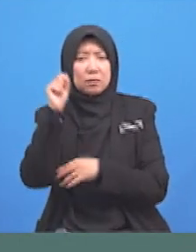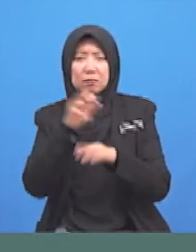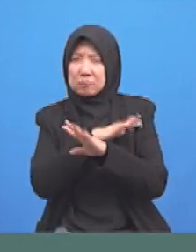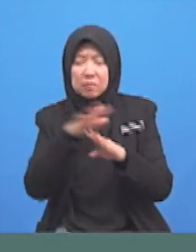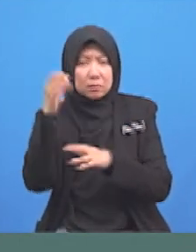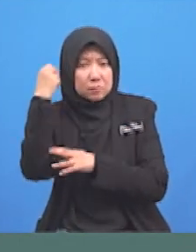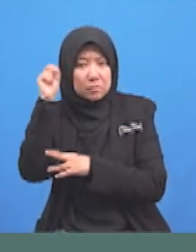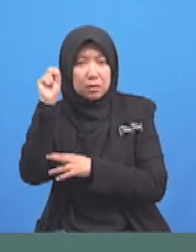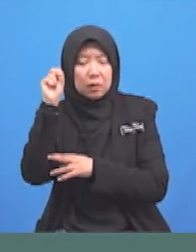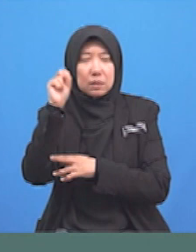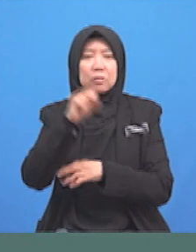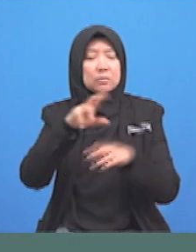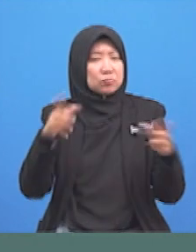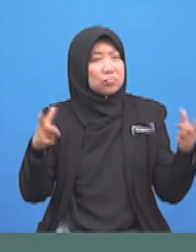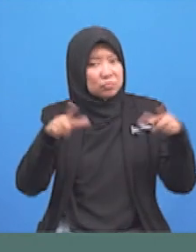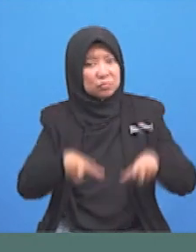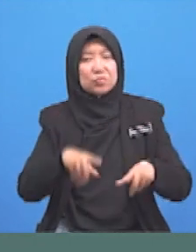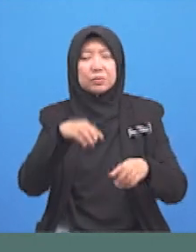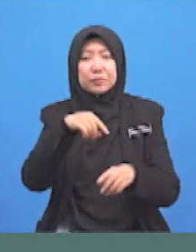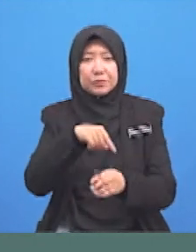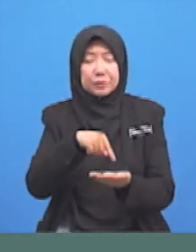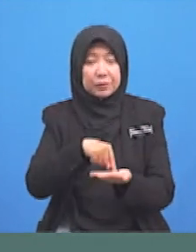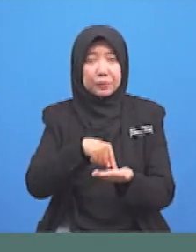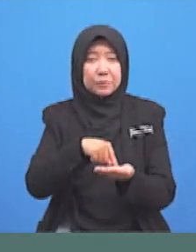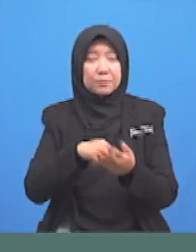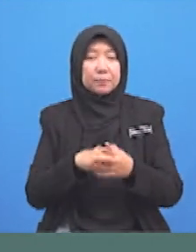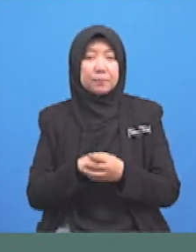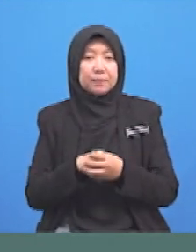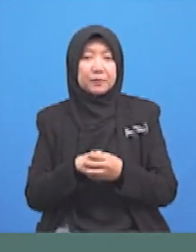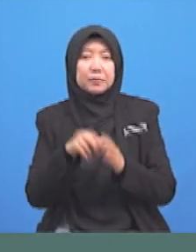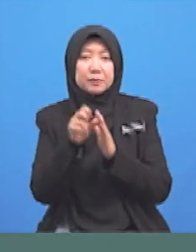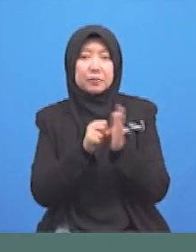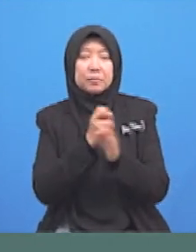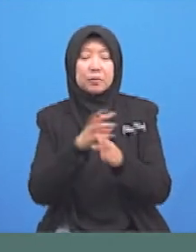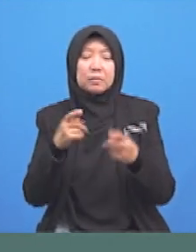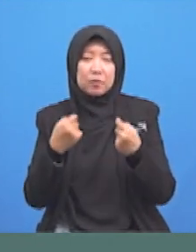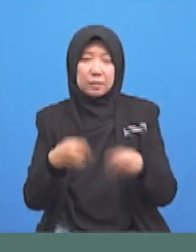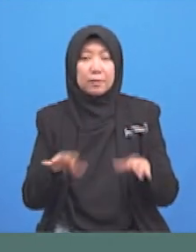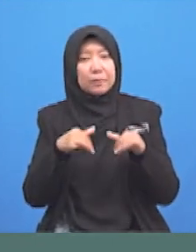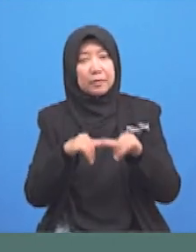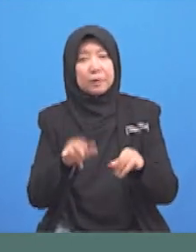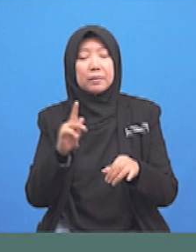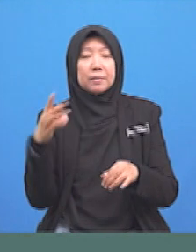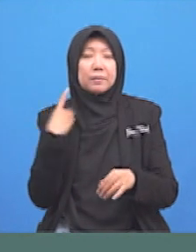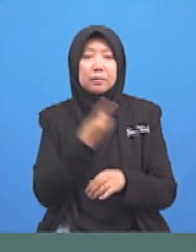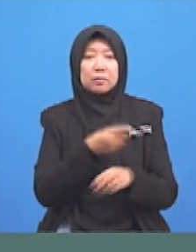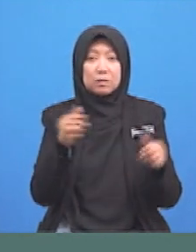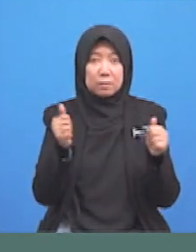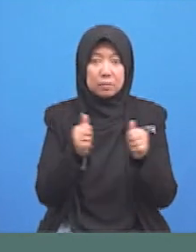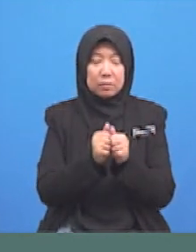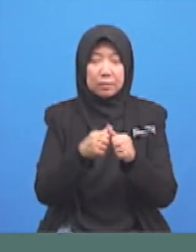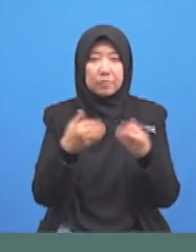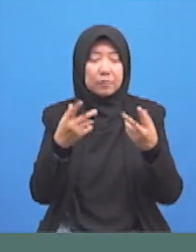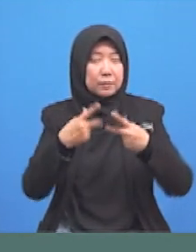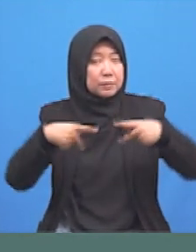sedari, peristiwa sejarah yang berlaku di negara kita ini sebenarnya telah meninggalkan kita dengan beberapa